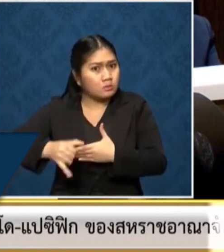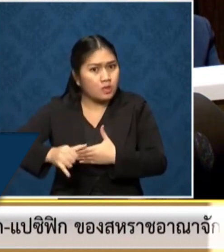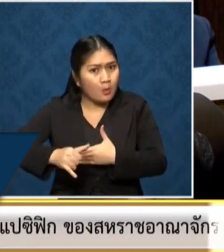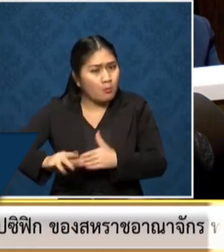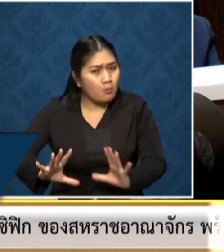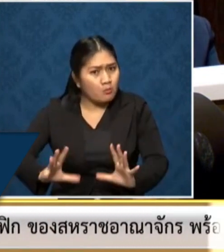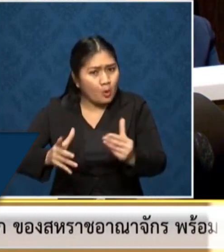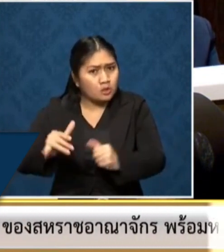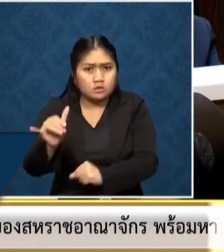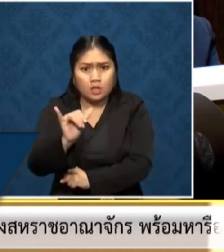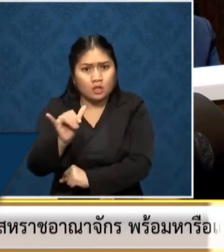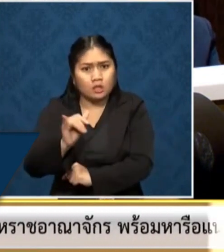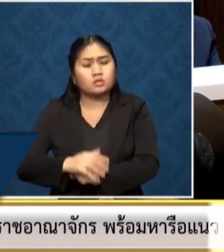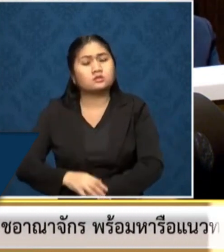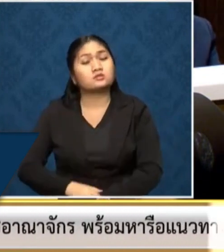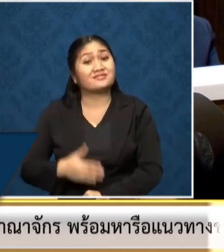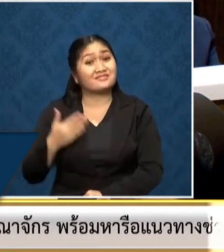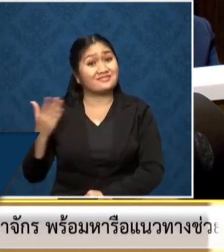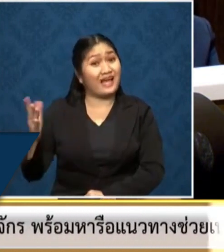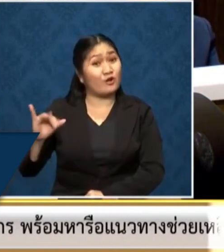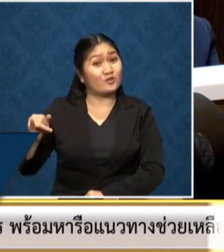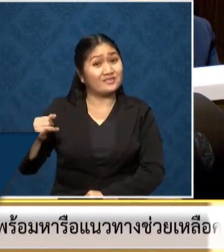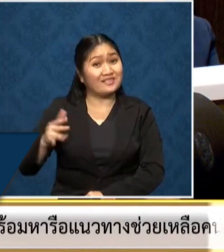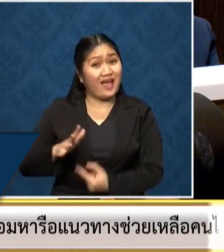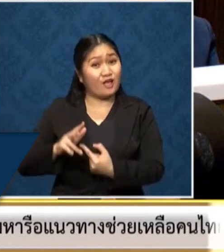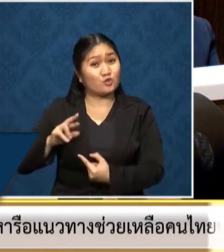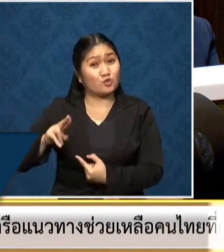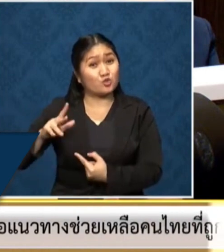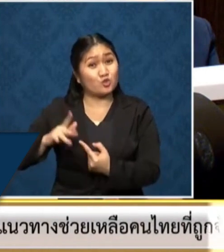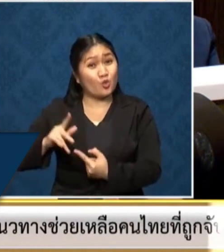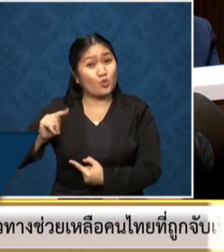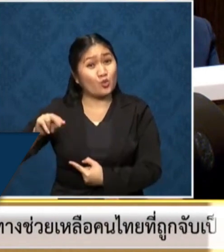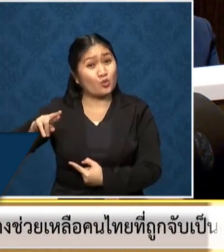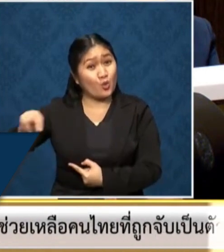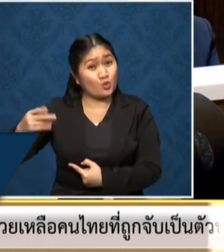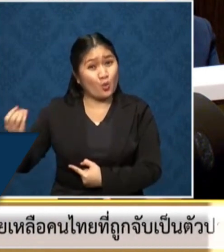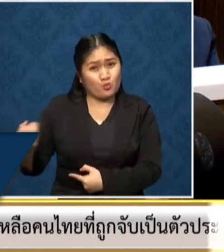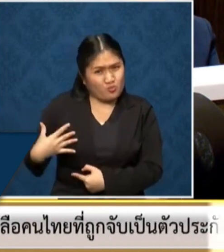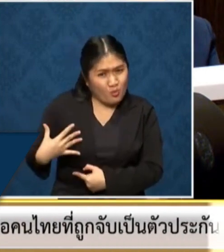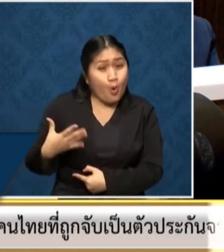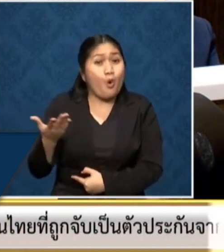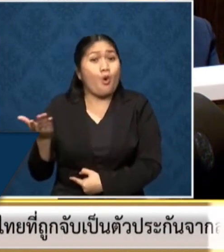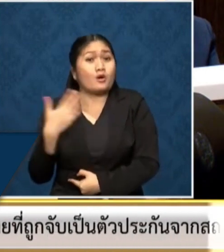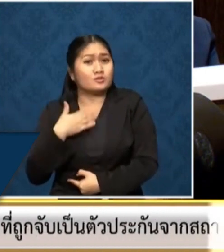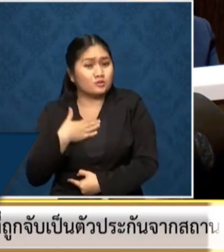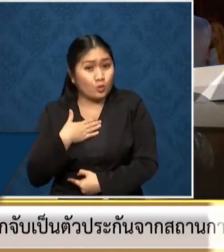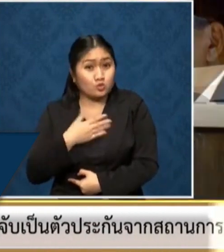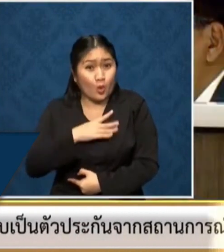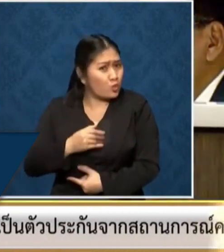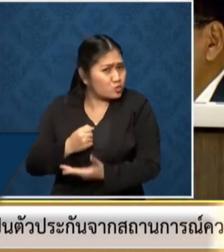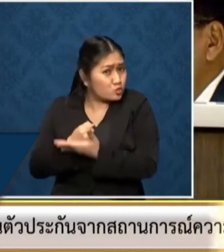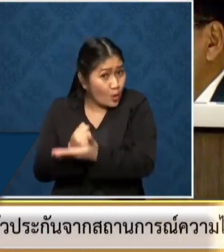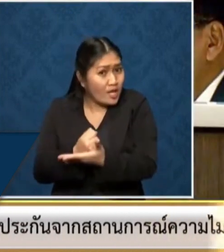บฉะ nth tnine ตmaalโรนจะต้องบอกกพวกเรา ว่าถาเราช่วยใหเรื่องนี้มันจบในร่นเรา